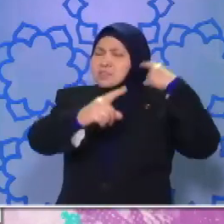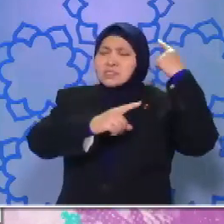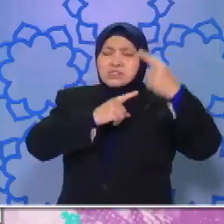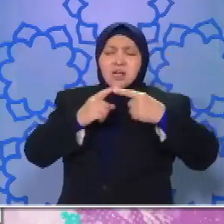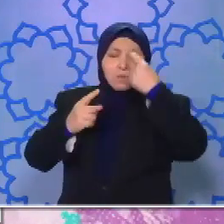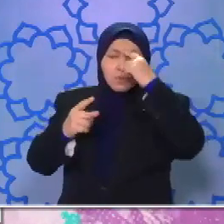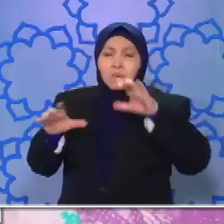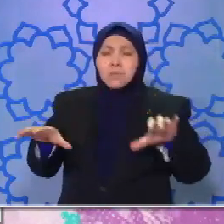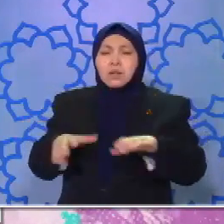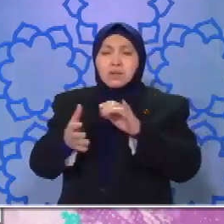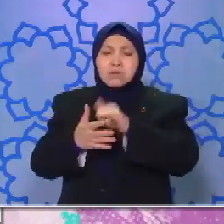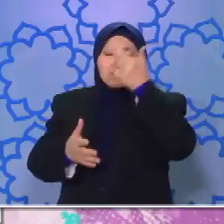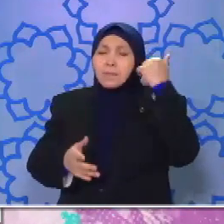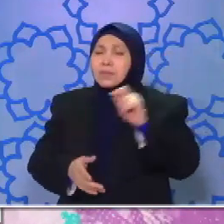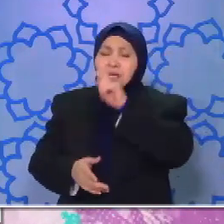لدني عذرا